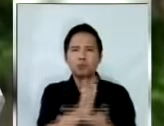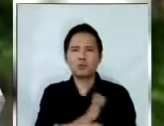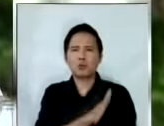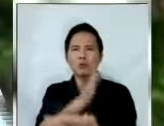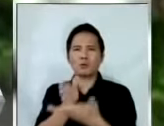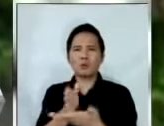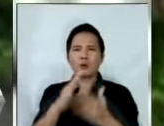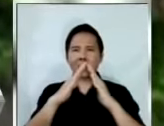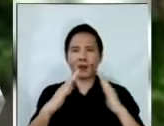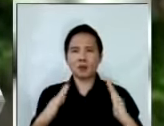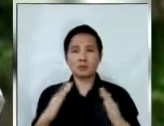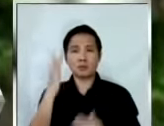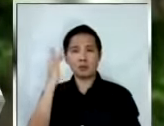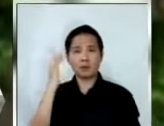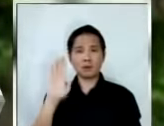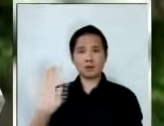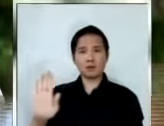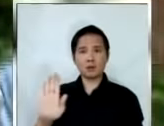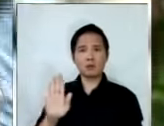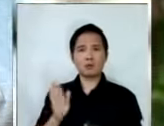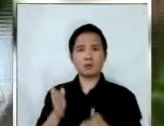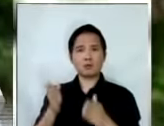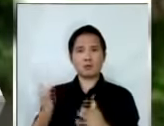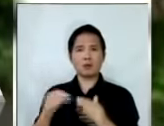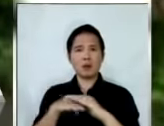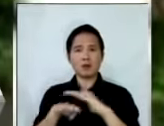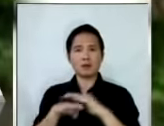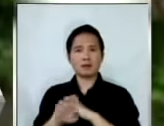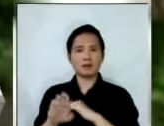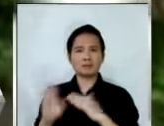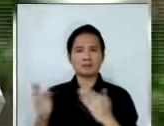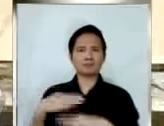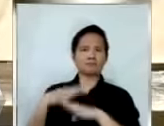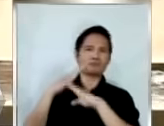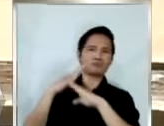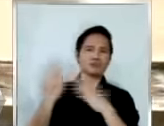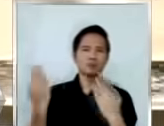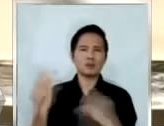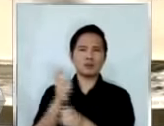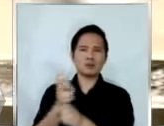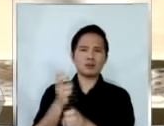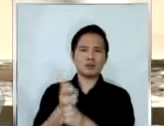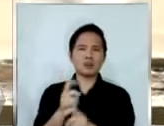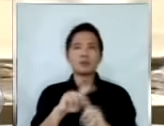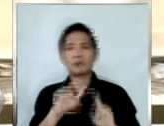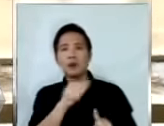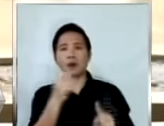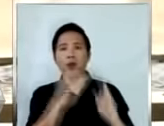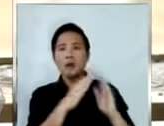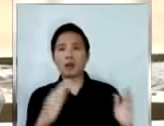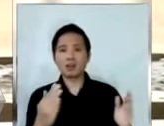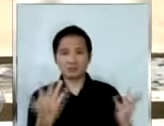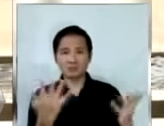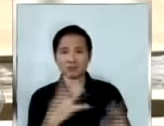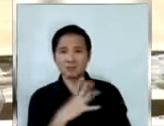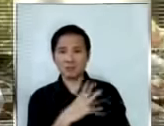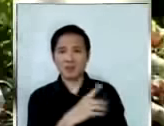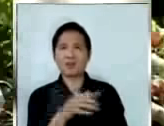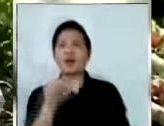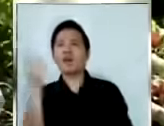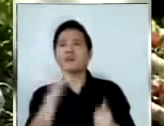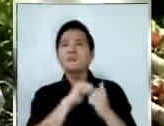is mahirap. Pero sa ibang bahay naman, okay naman. Pero isa pang problema ang sumalubong kay Teacher